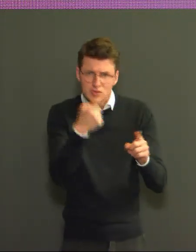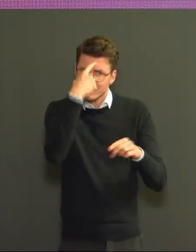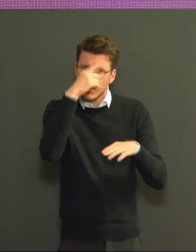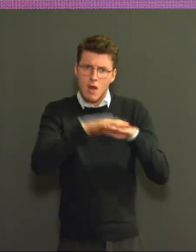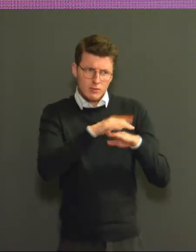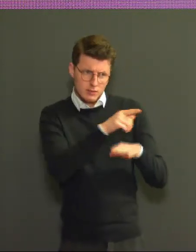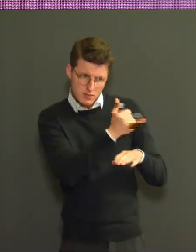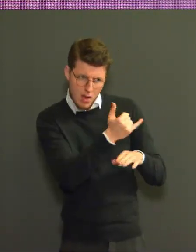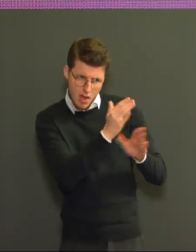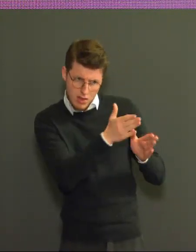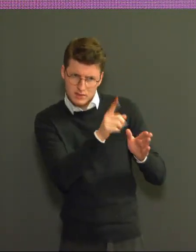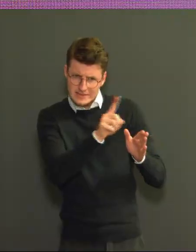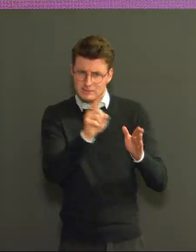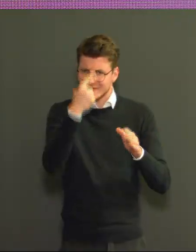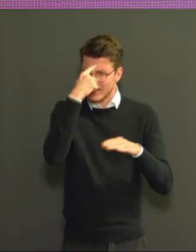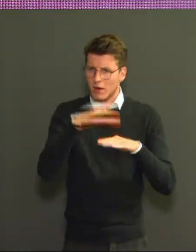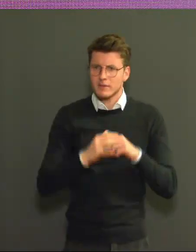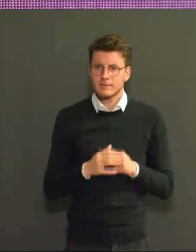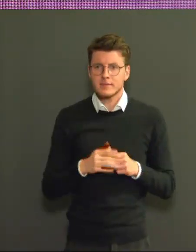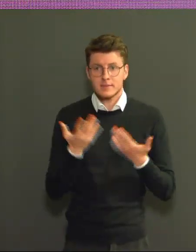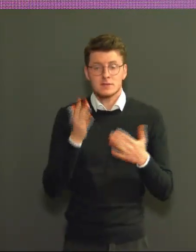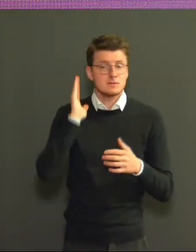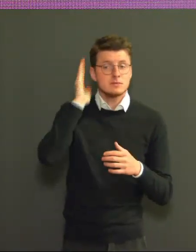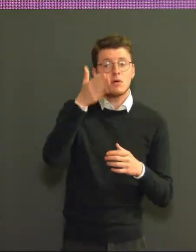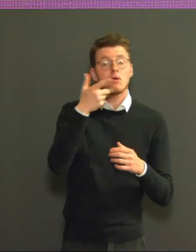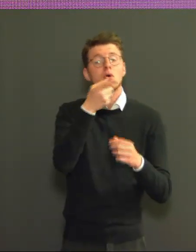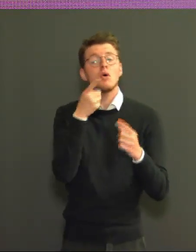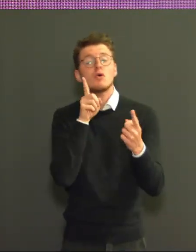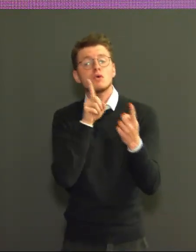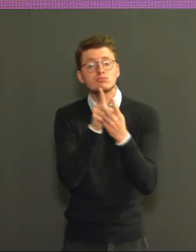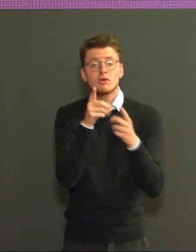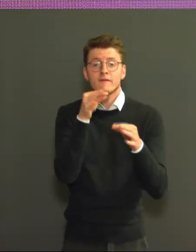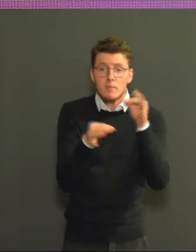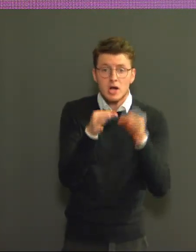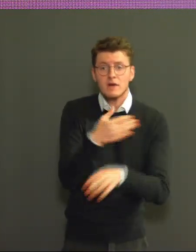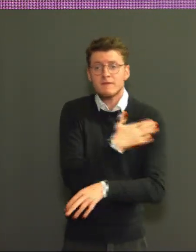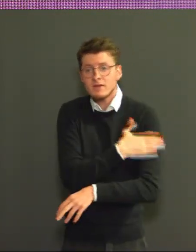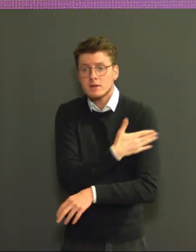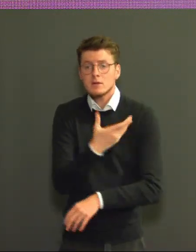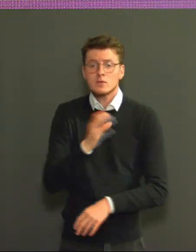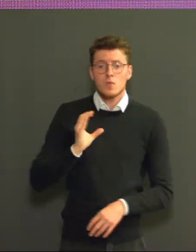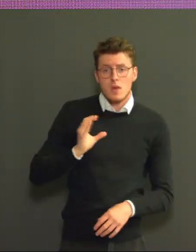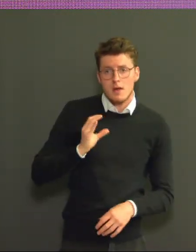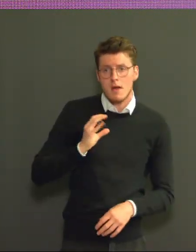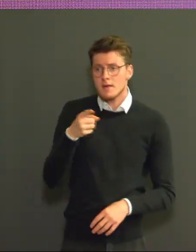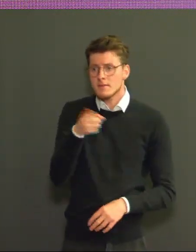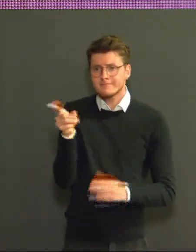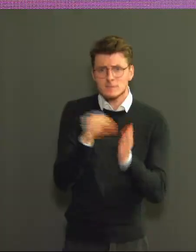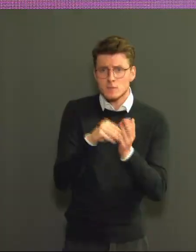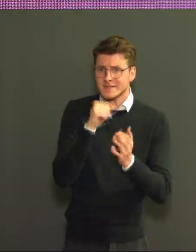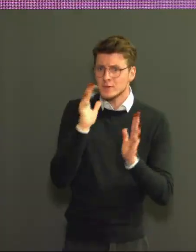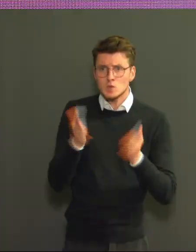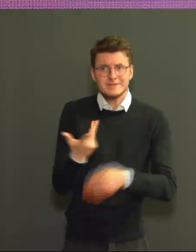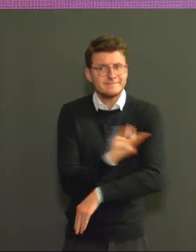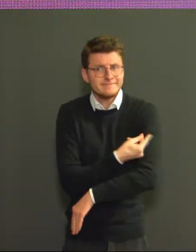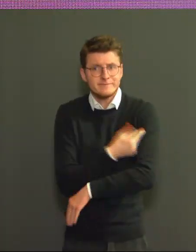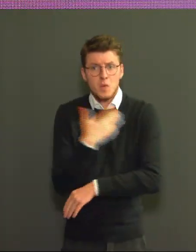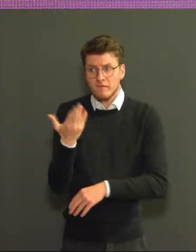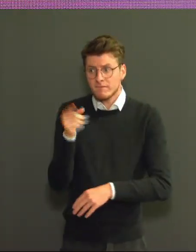Vaak zal u immers nog familie, vrienden of collega's treffen die nog niet of onvolledig gevaccineerd